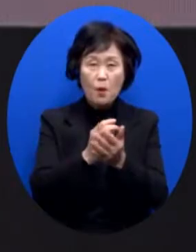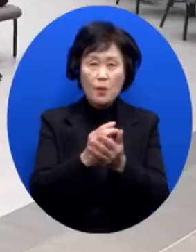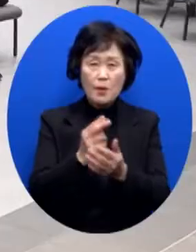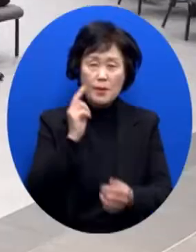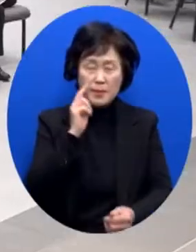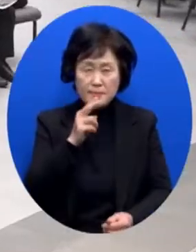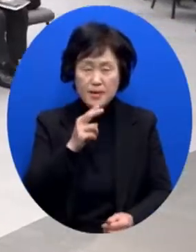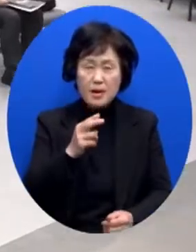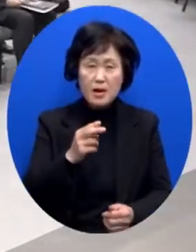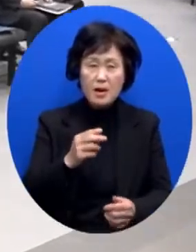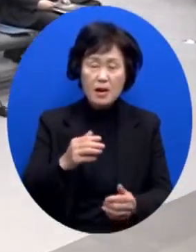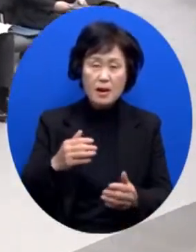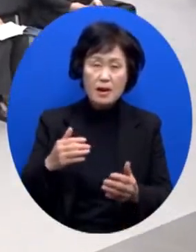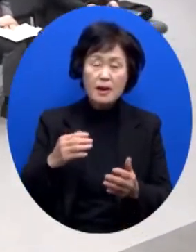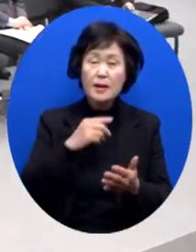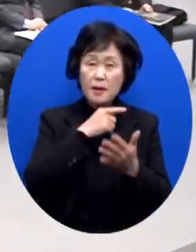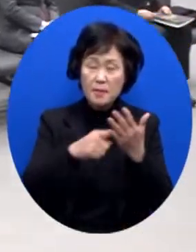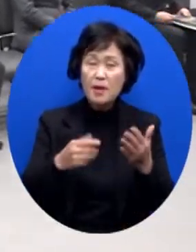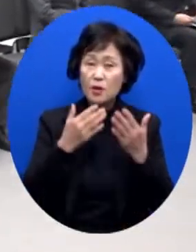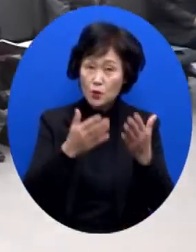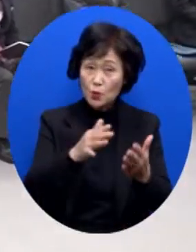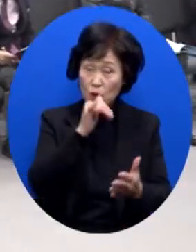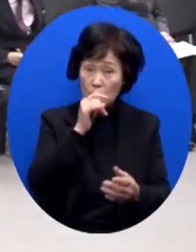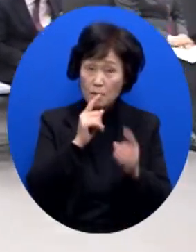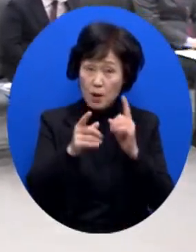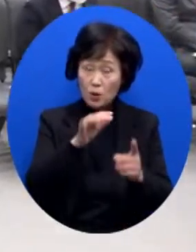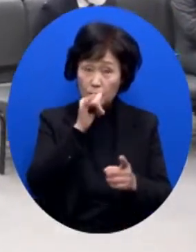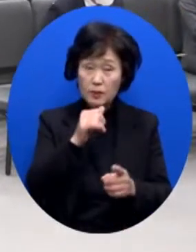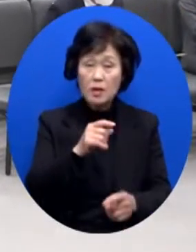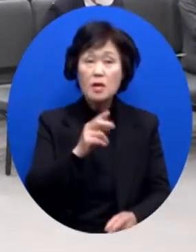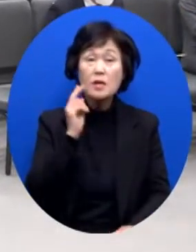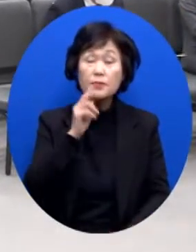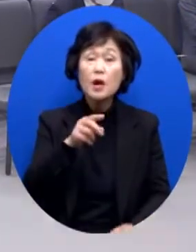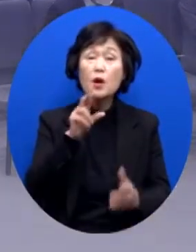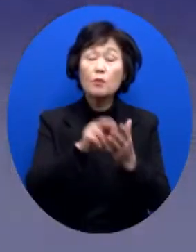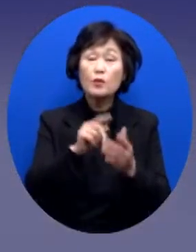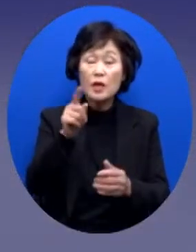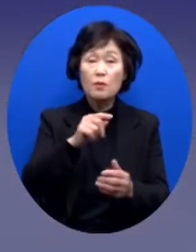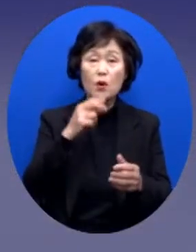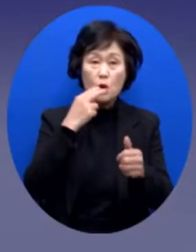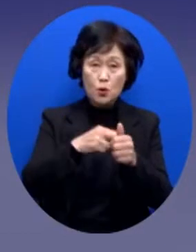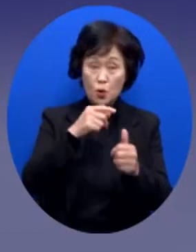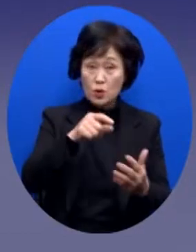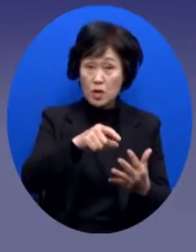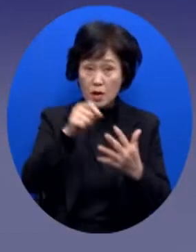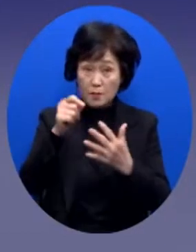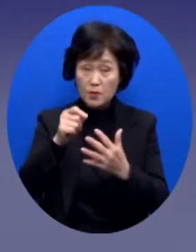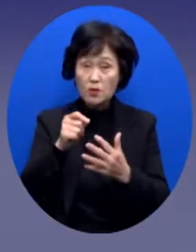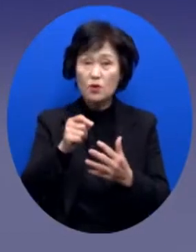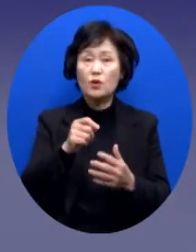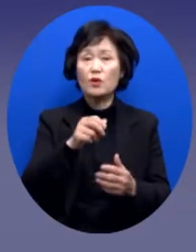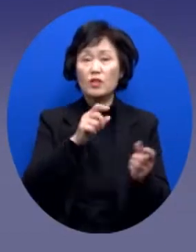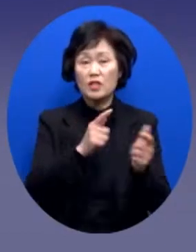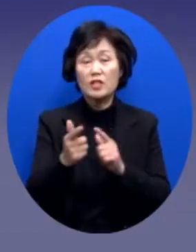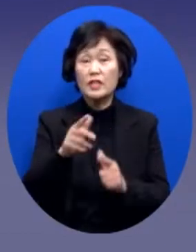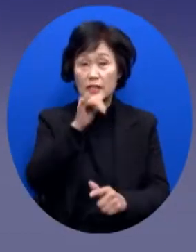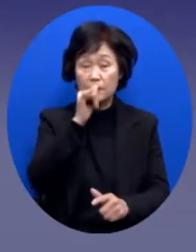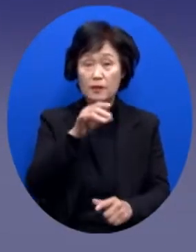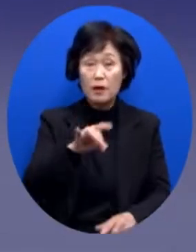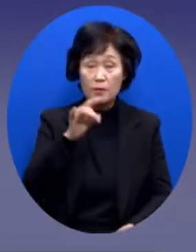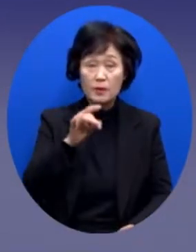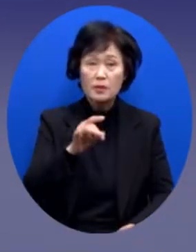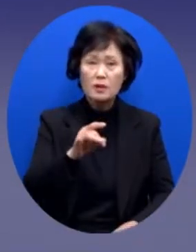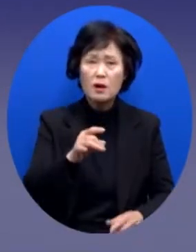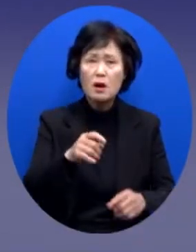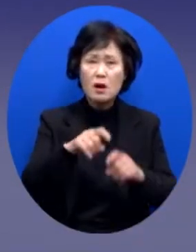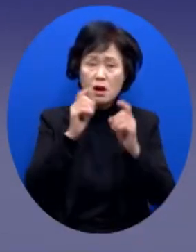합니다 가장 심각한 문제는 교사 2명과 지우개 의결권 입니다 먼저 해당 법안 에서는 사립학교 교원 임용시험